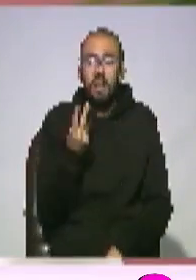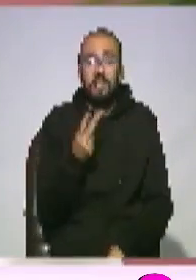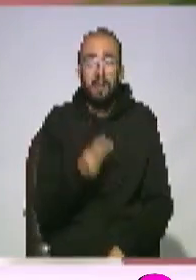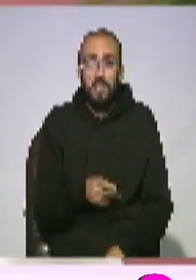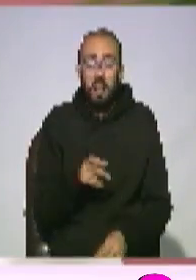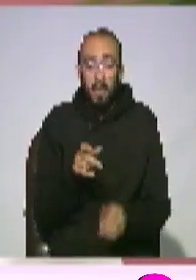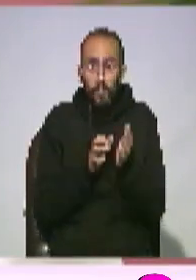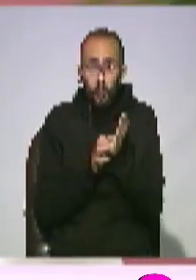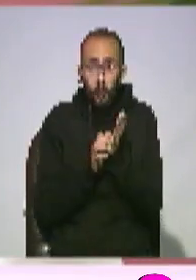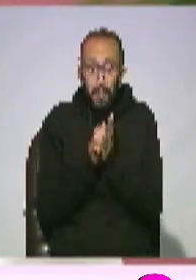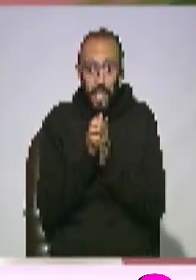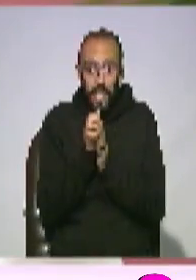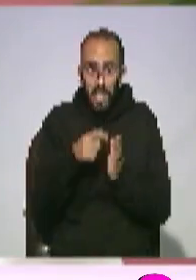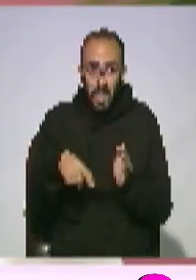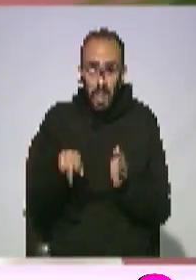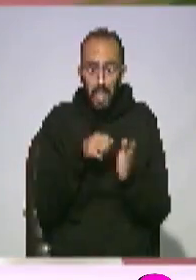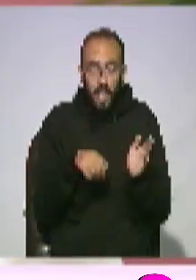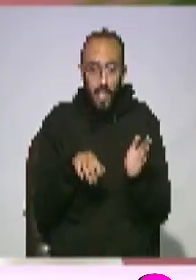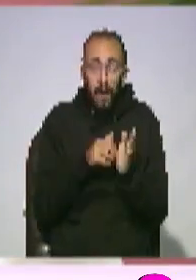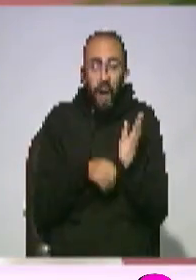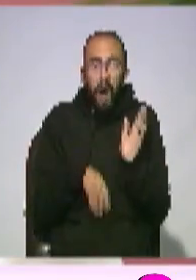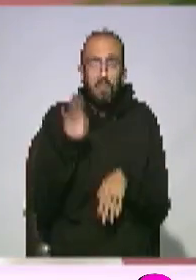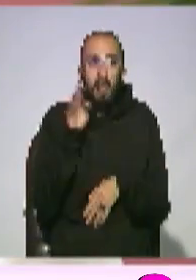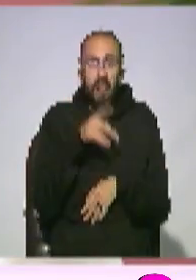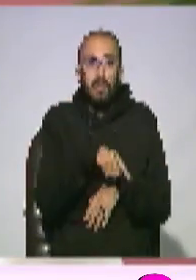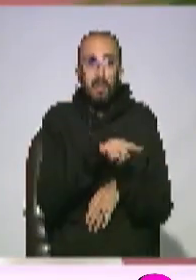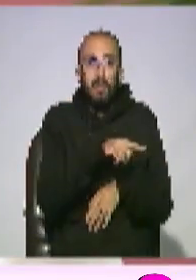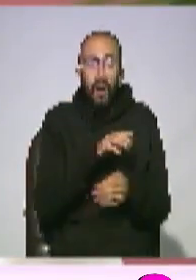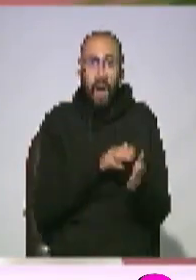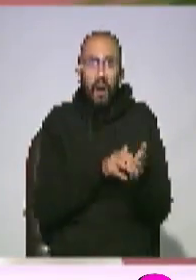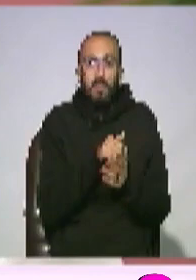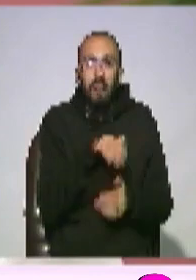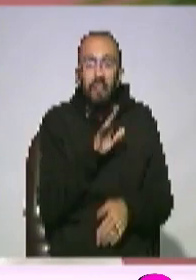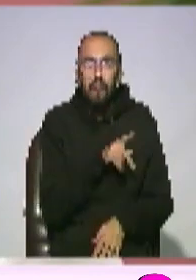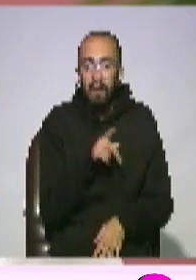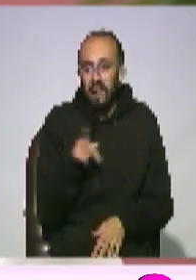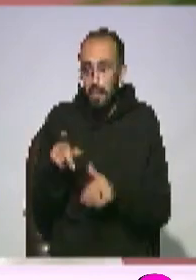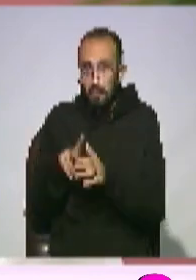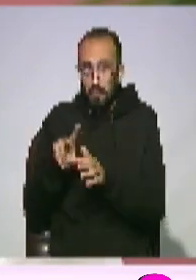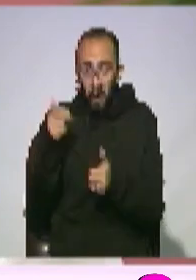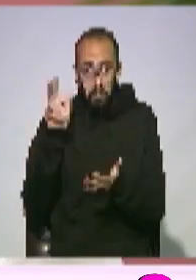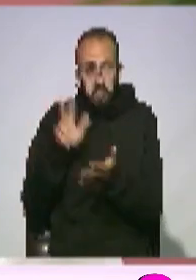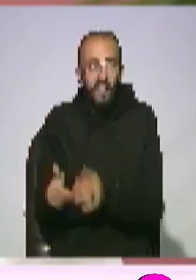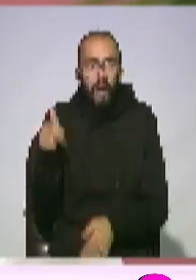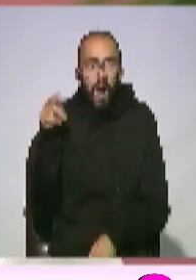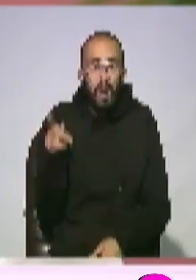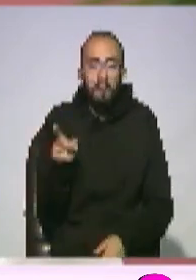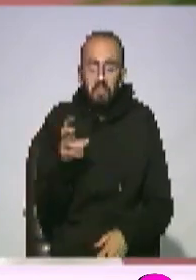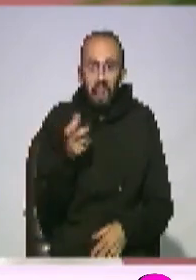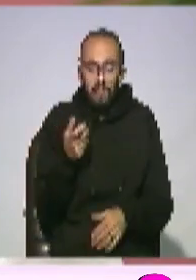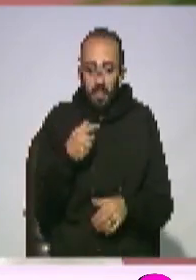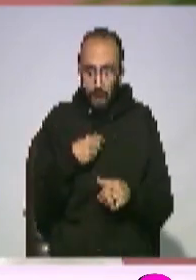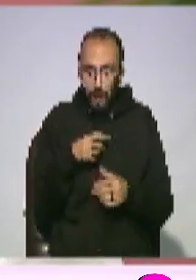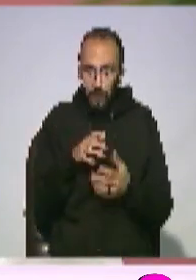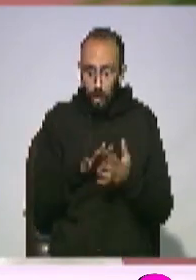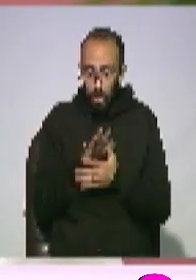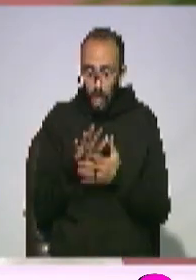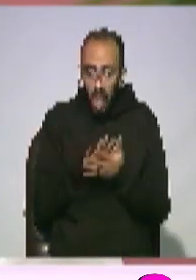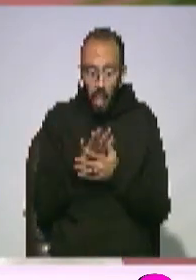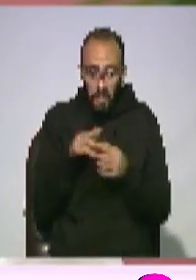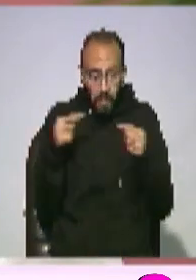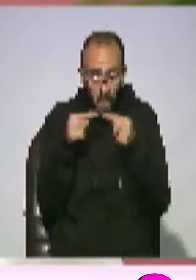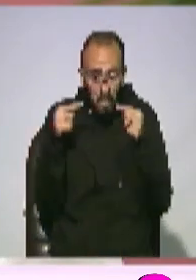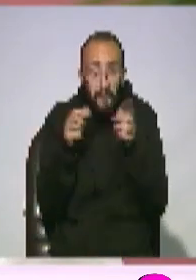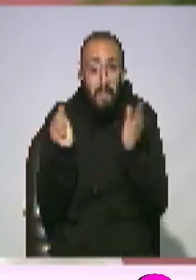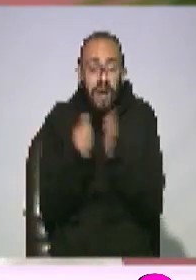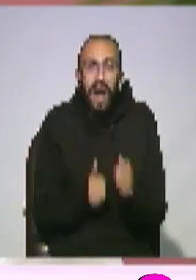المدمنين في الاسر اللي هي طلاقها غير رسمي اكثر بكثير من اللي طلاقها رسمي، فاحنا هنا بنتكلم ان في اهمال